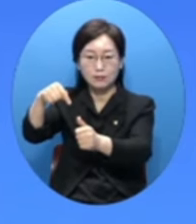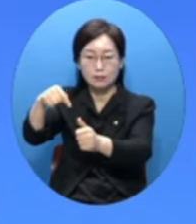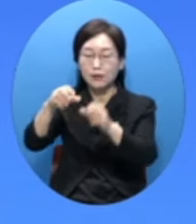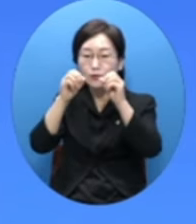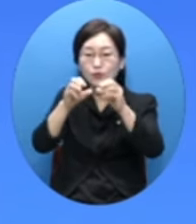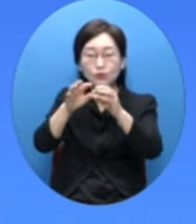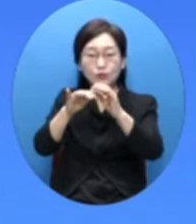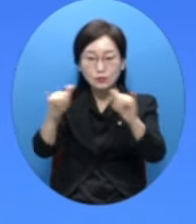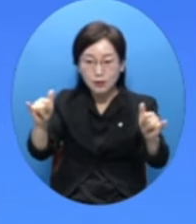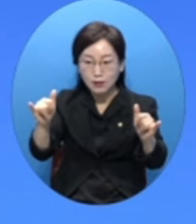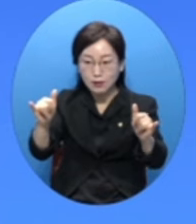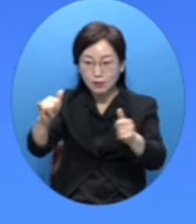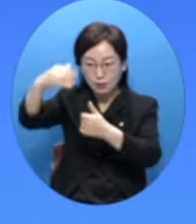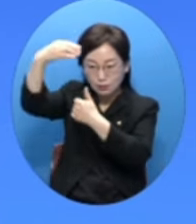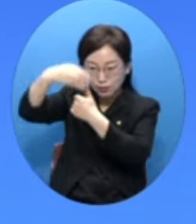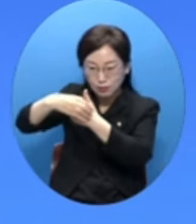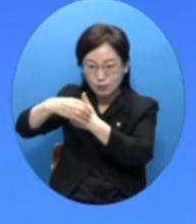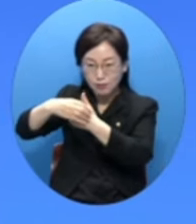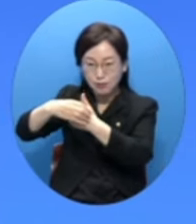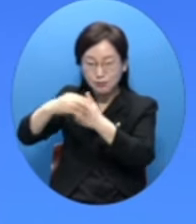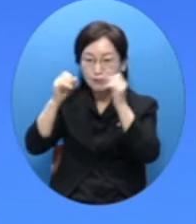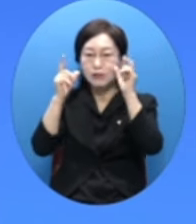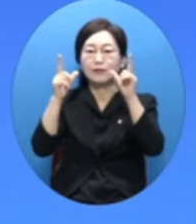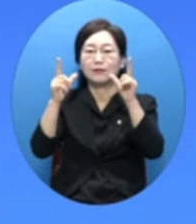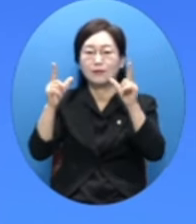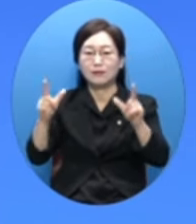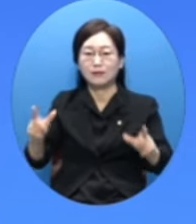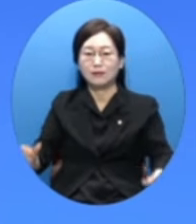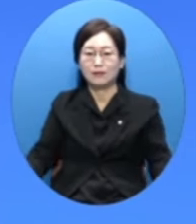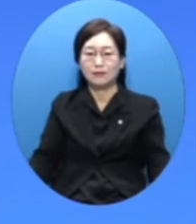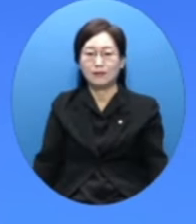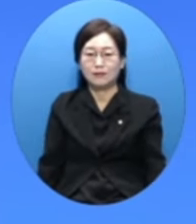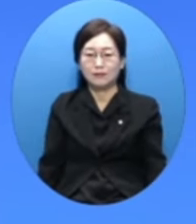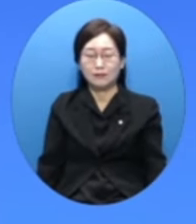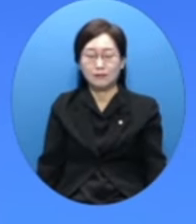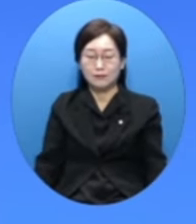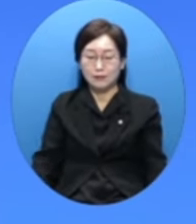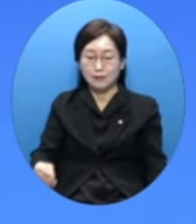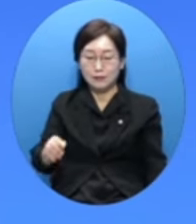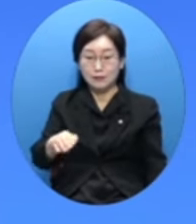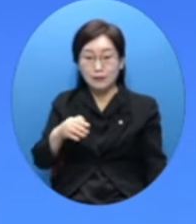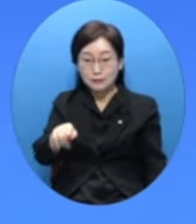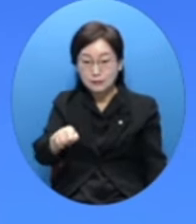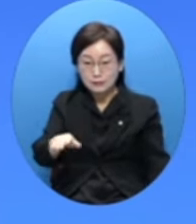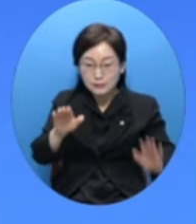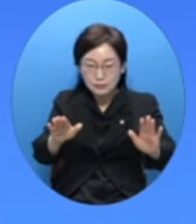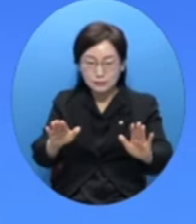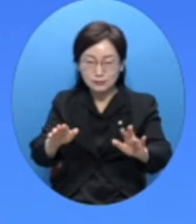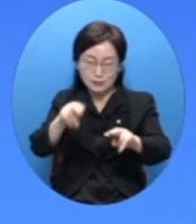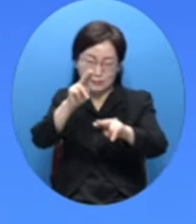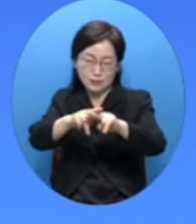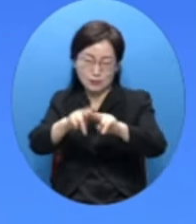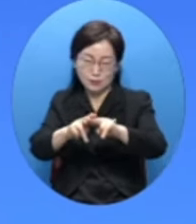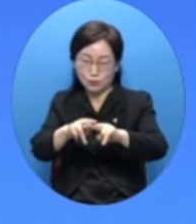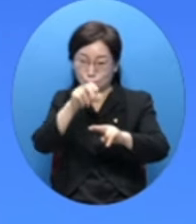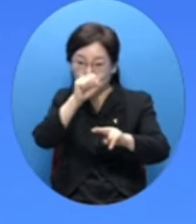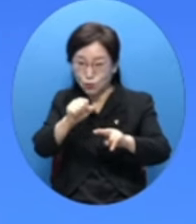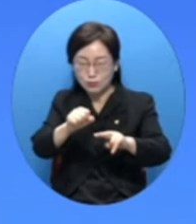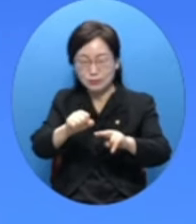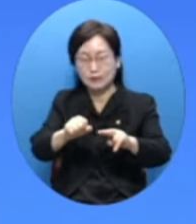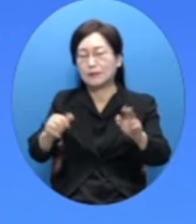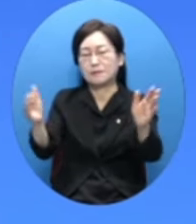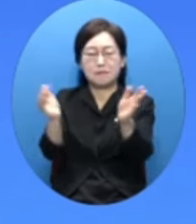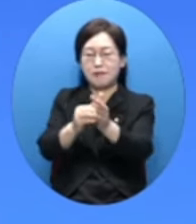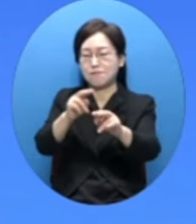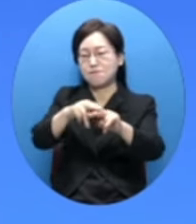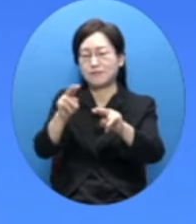선교사의 사명을 받았어요. 그래서 자기 앞에 보장된 모든 자리를 다 내려놓고